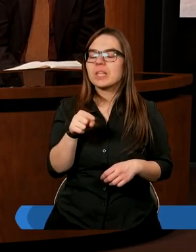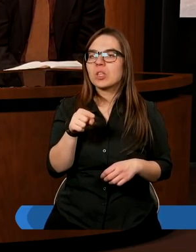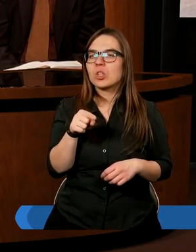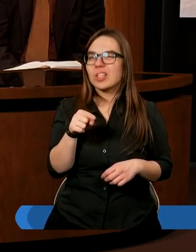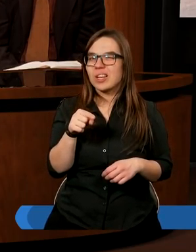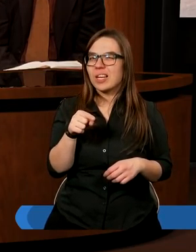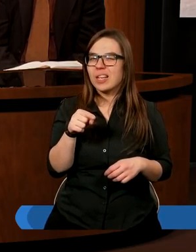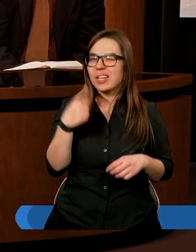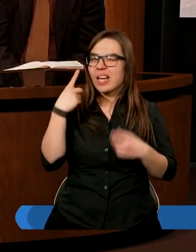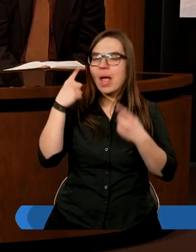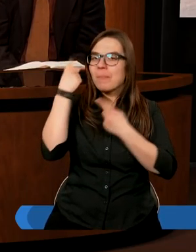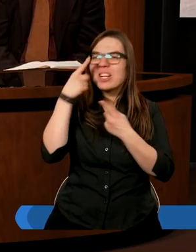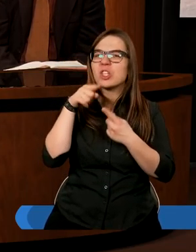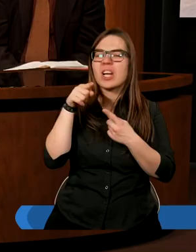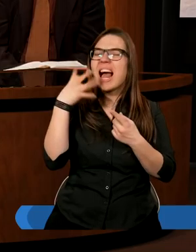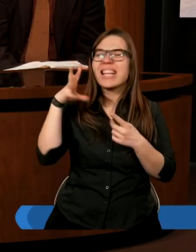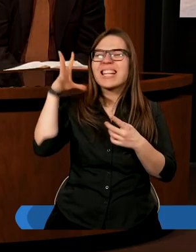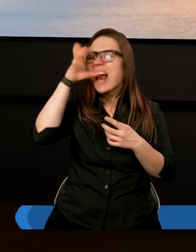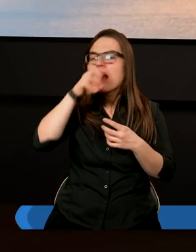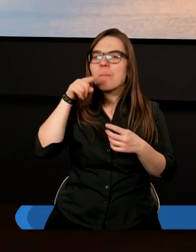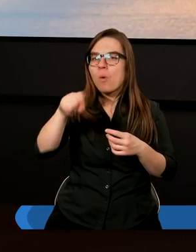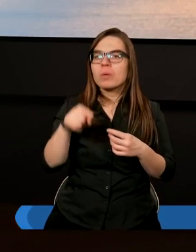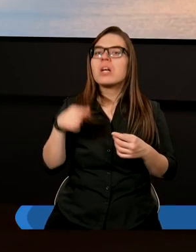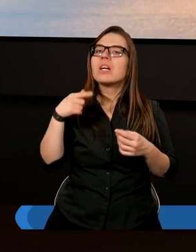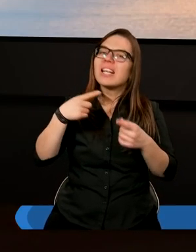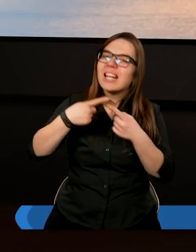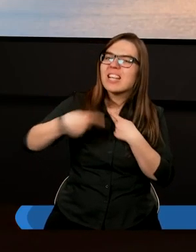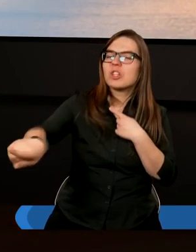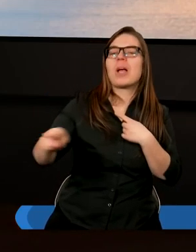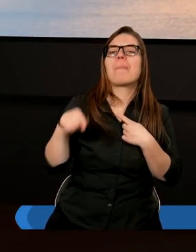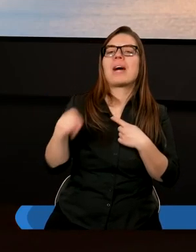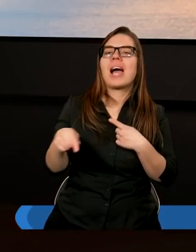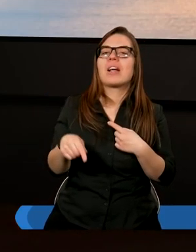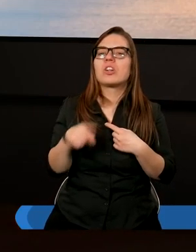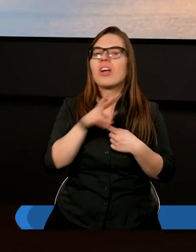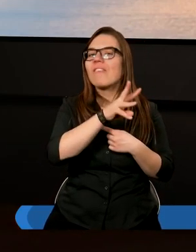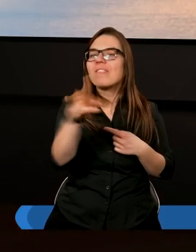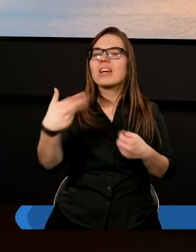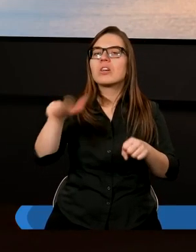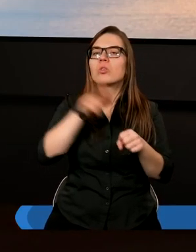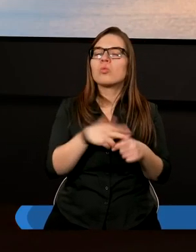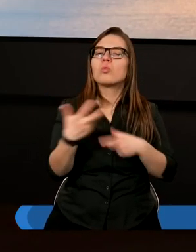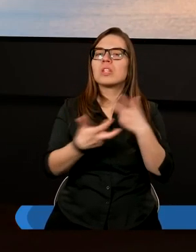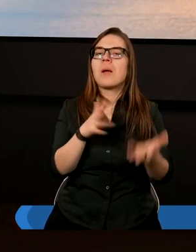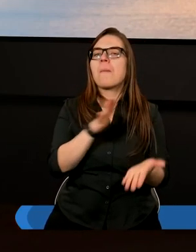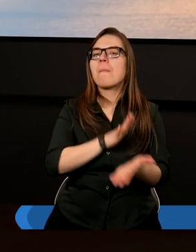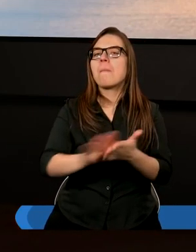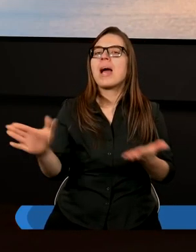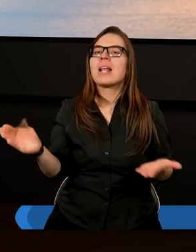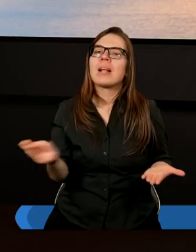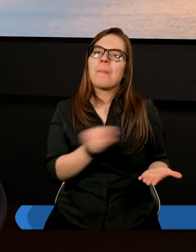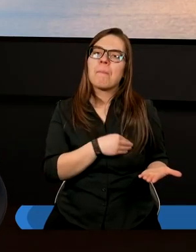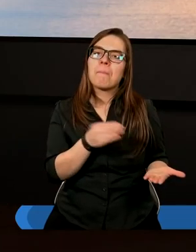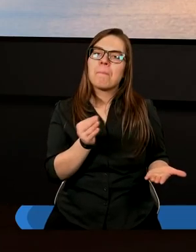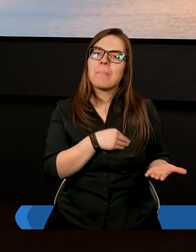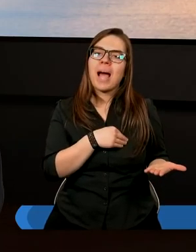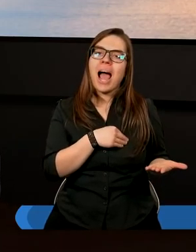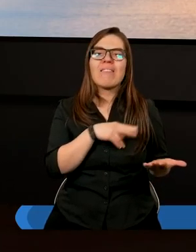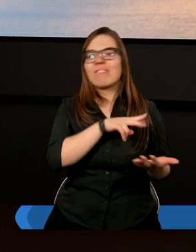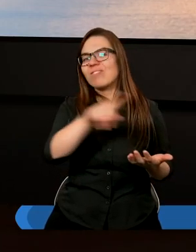skierowane że nie że nie idźcie precz wy którzy czynicie bezprawie nie